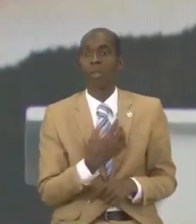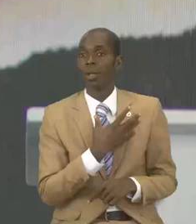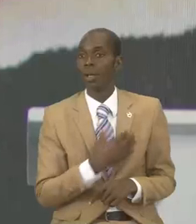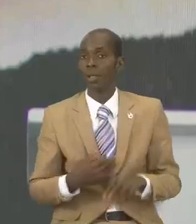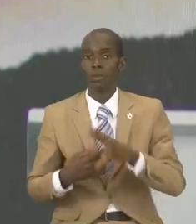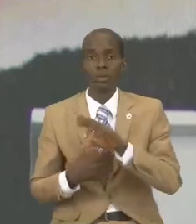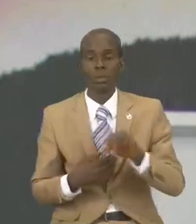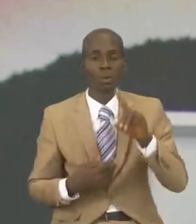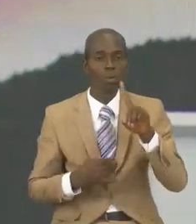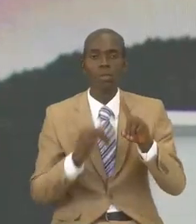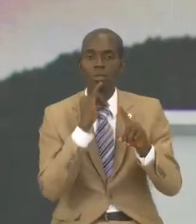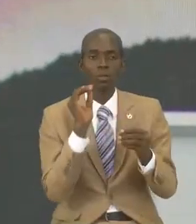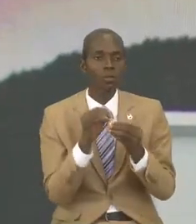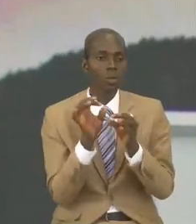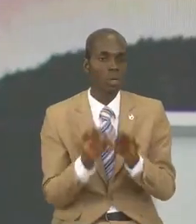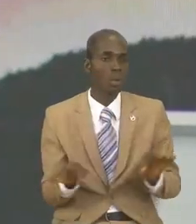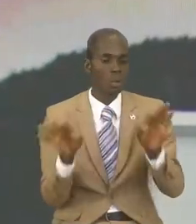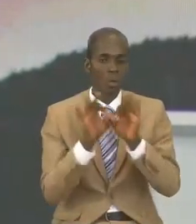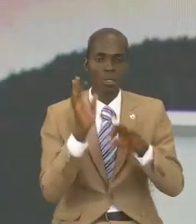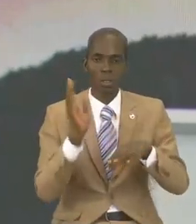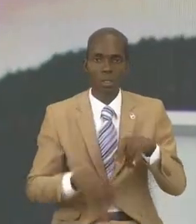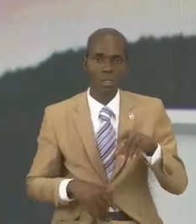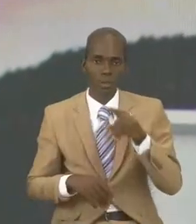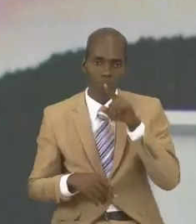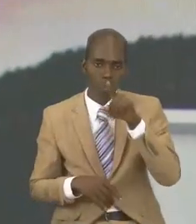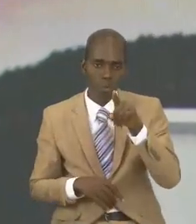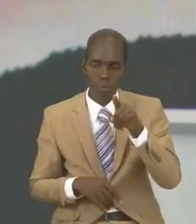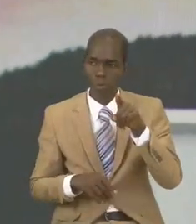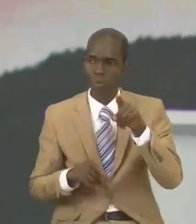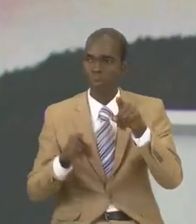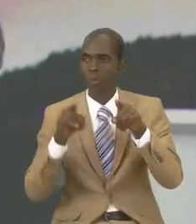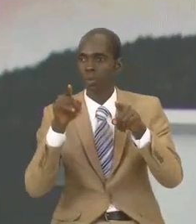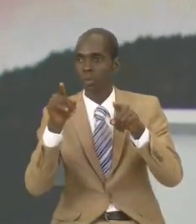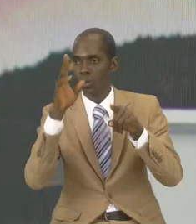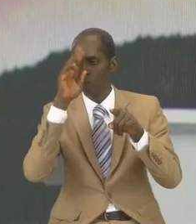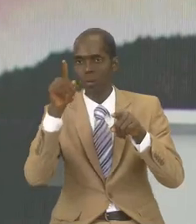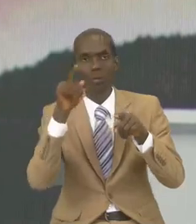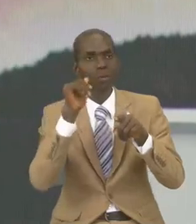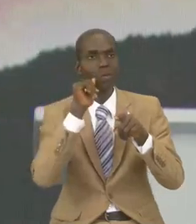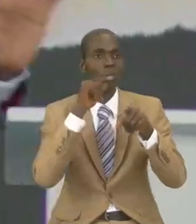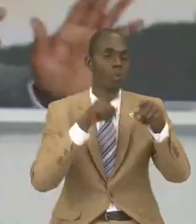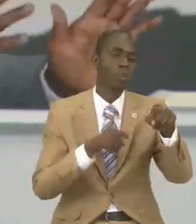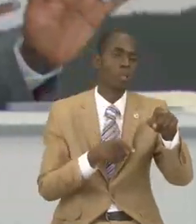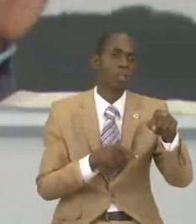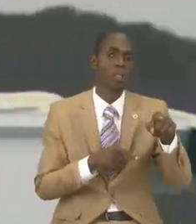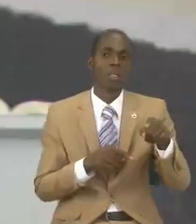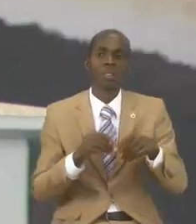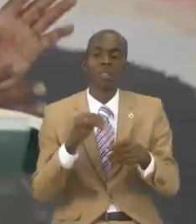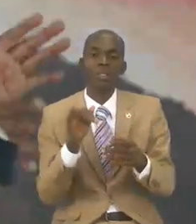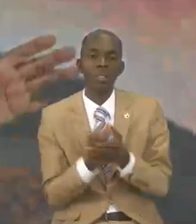et personne n'est plus importante que toi, que lui. chacun.